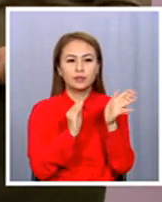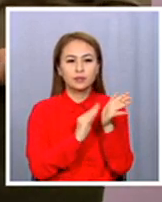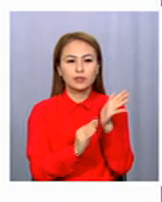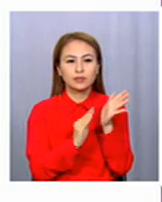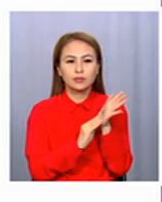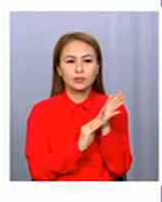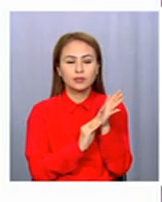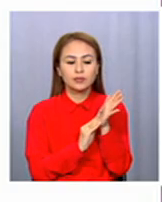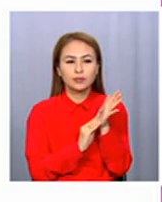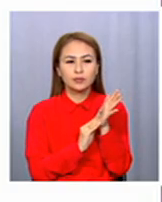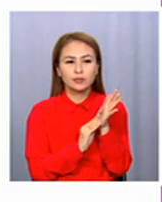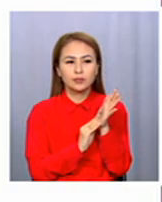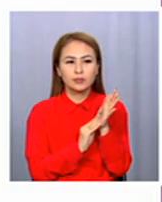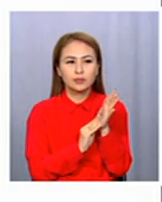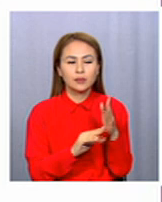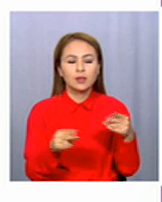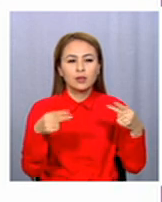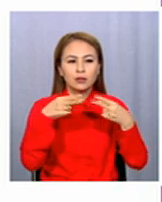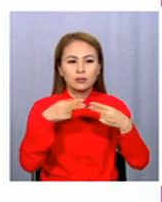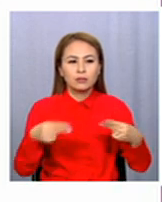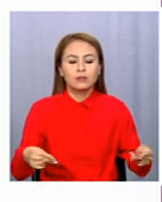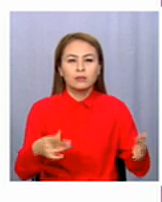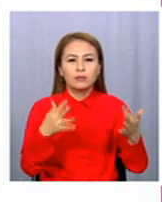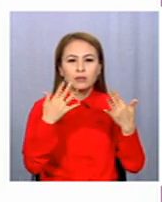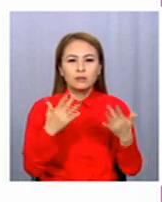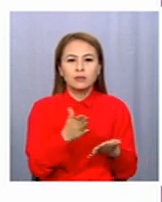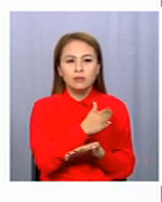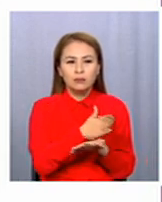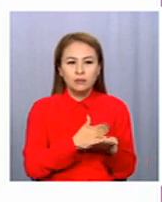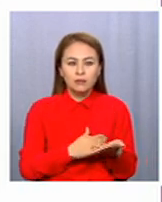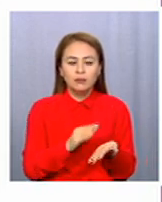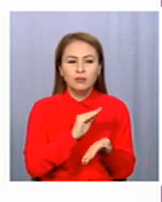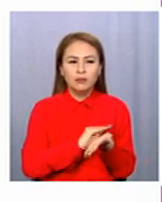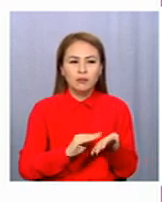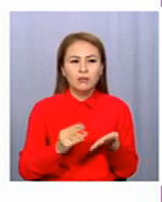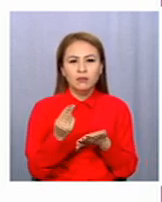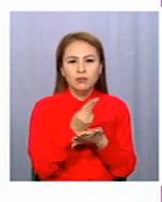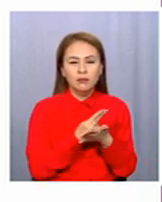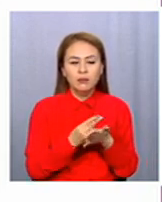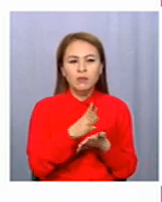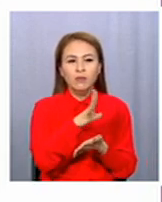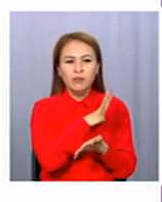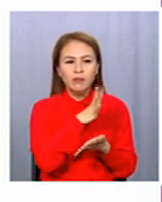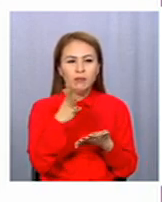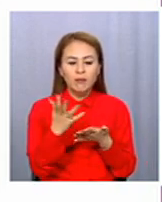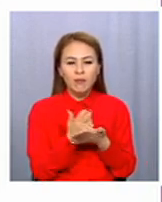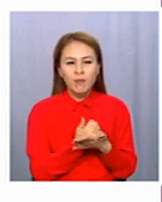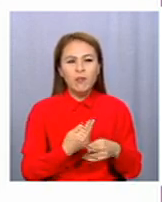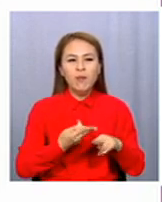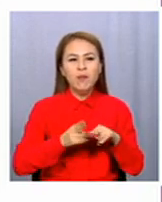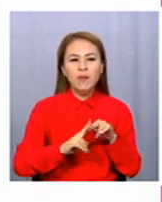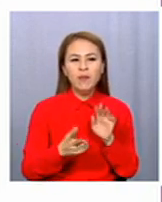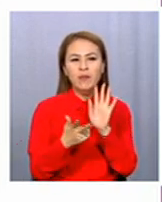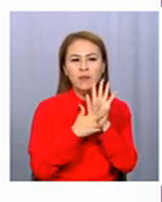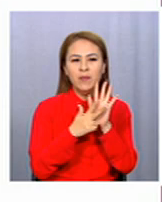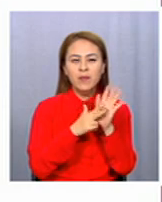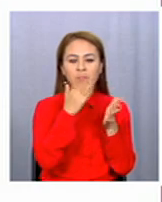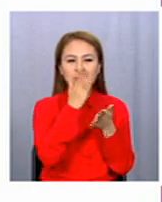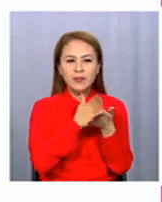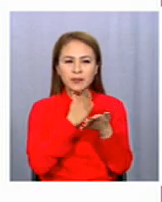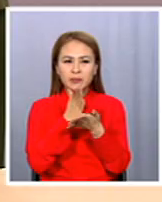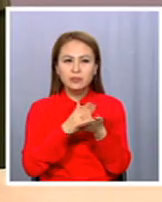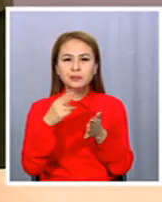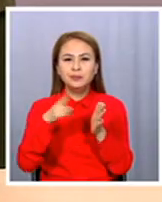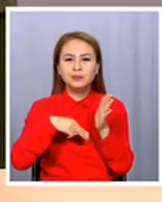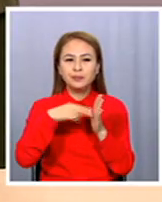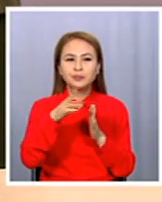аламыз. Теңдей неше бөліктің бөлімі боялғанын анықтаймыз. 8 бөлігі боялған 8